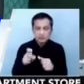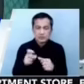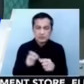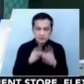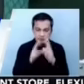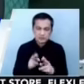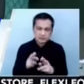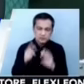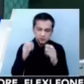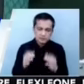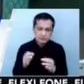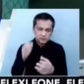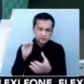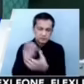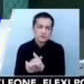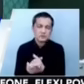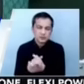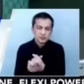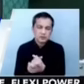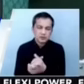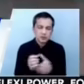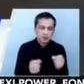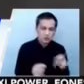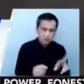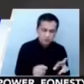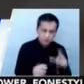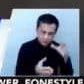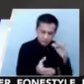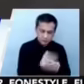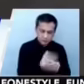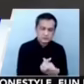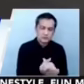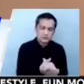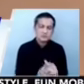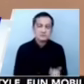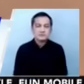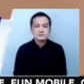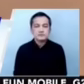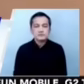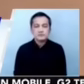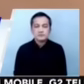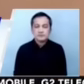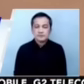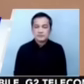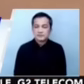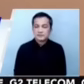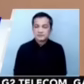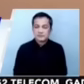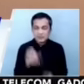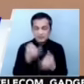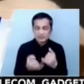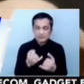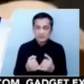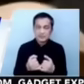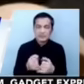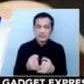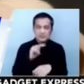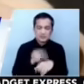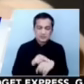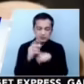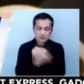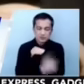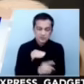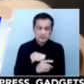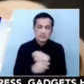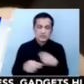wife ng wife or nung husband in that case sa pinakahuling National demographic and Health survey nung 2022